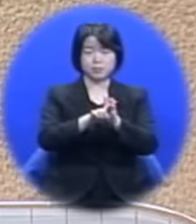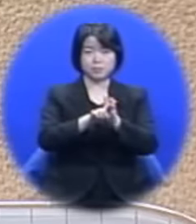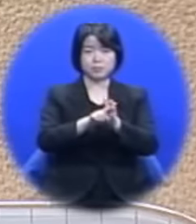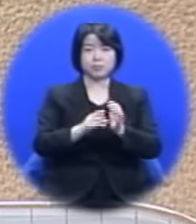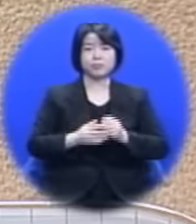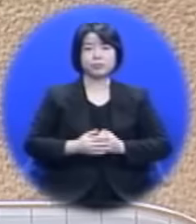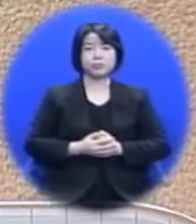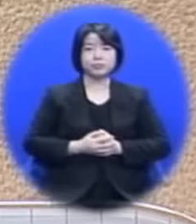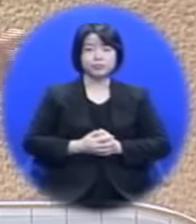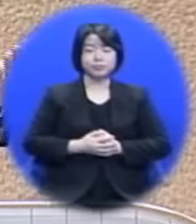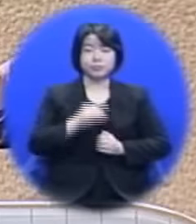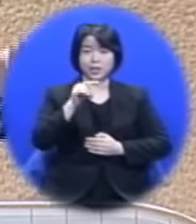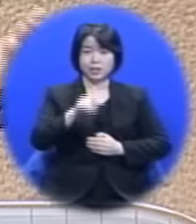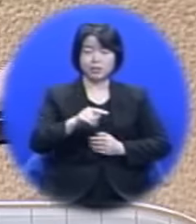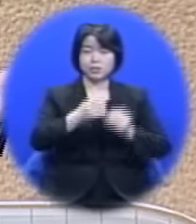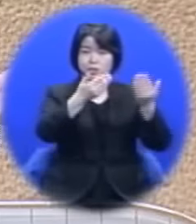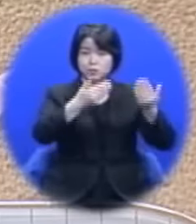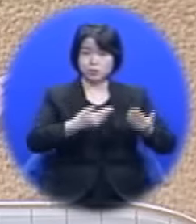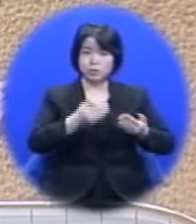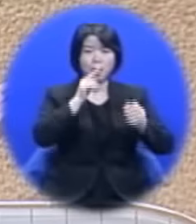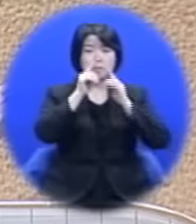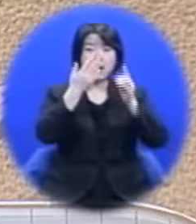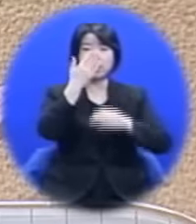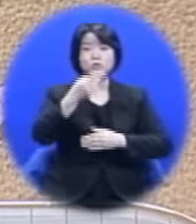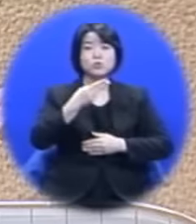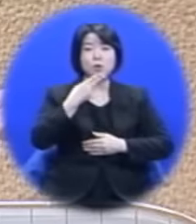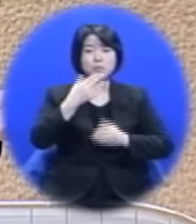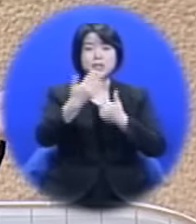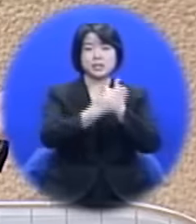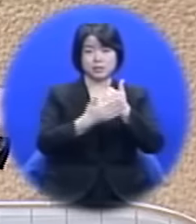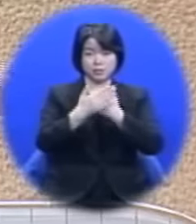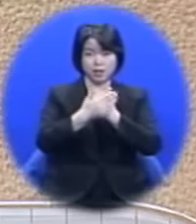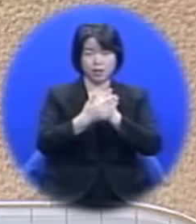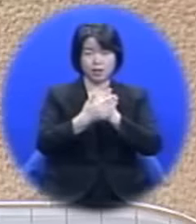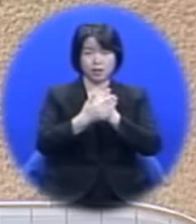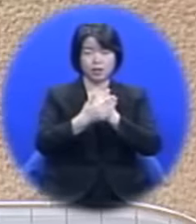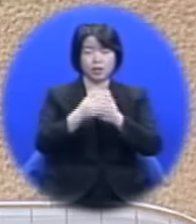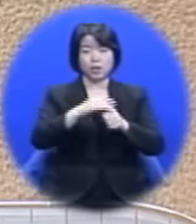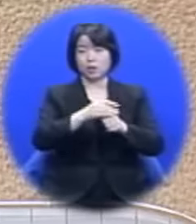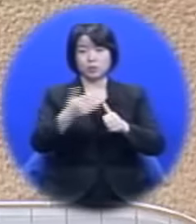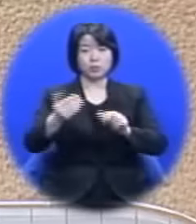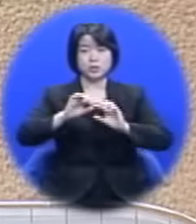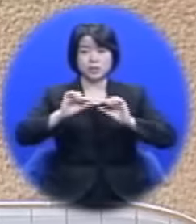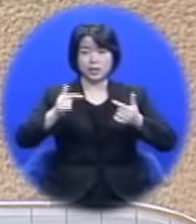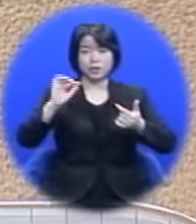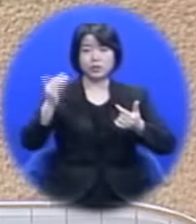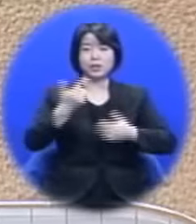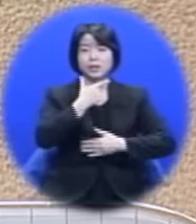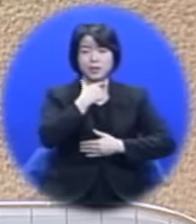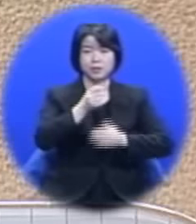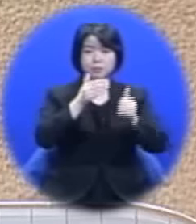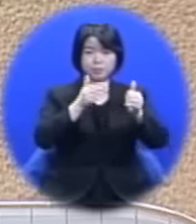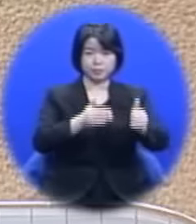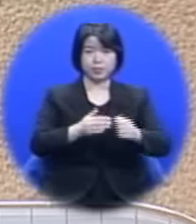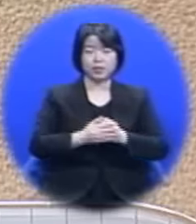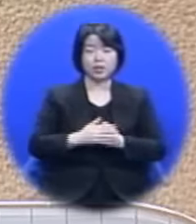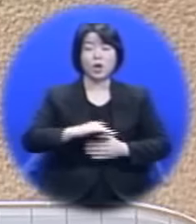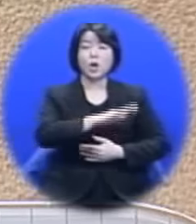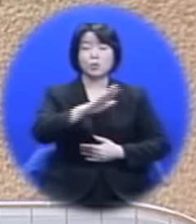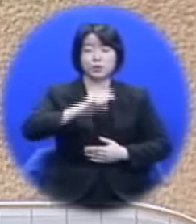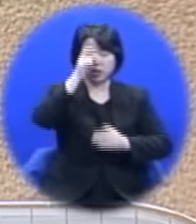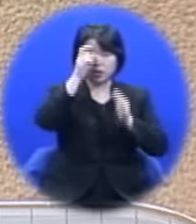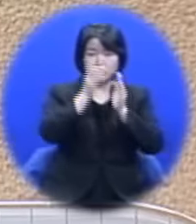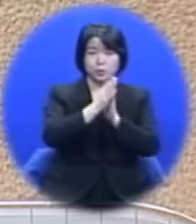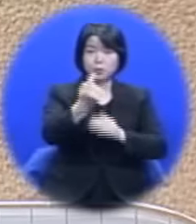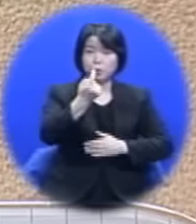믿음 이것이 주는 말할 수 없는 은혜 놓치지 않게 되기를 바랍니다 아멘 우리가 기도를 배울